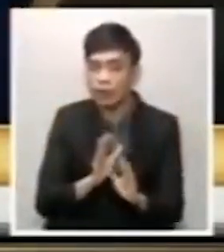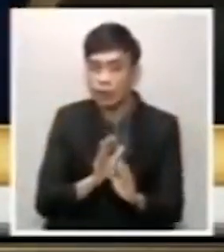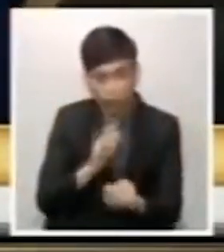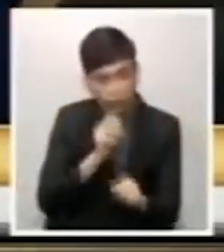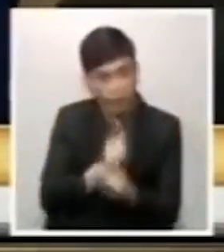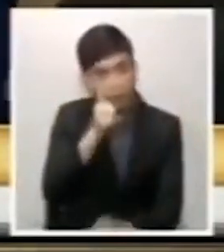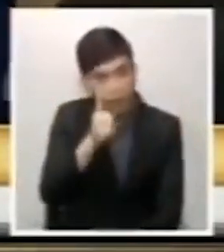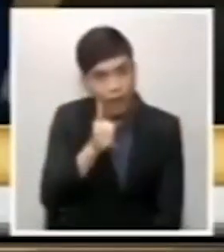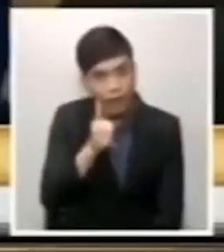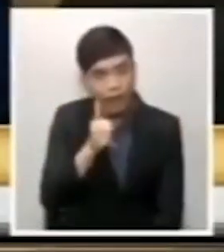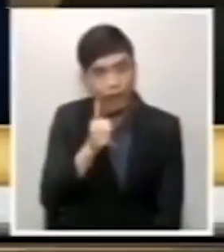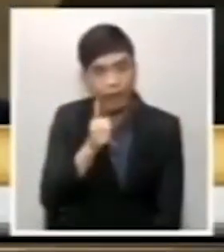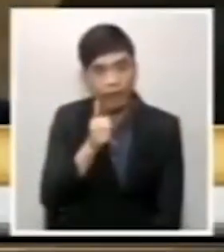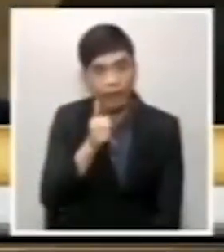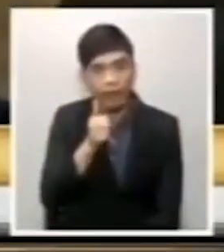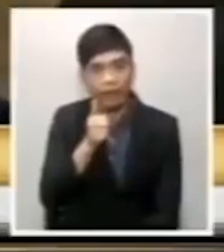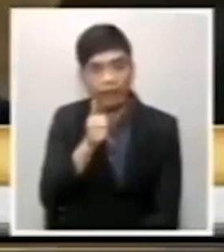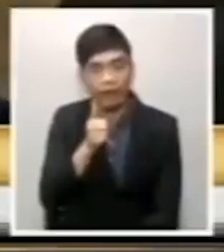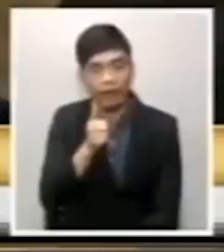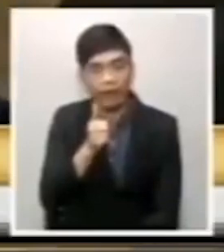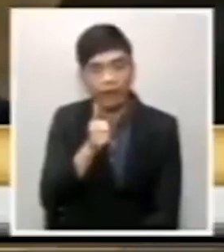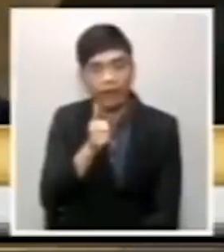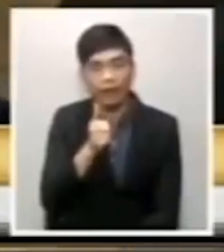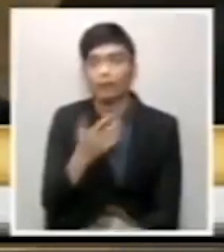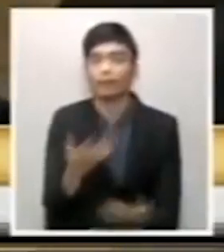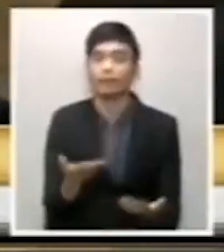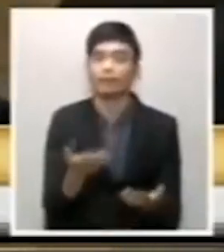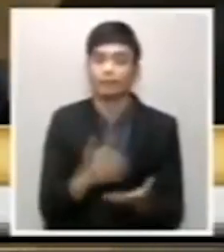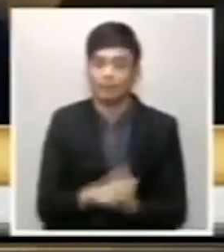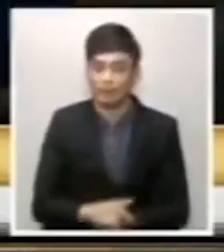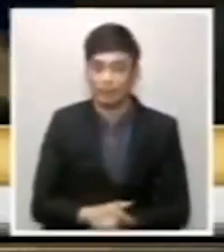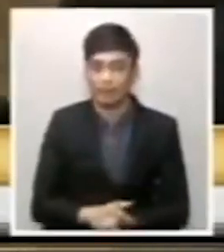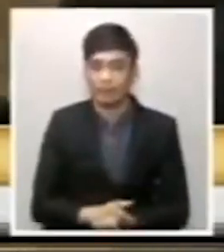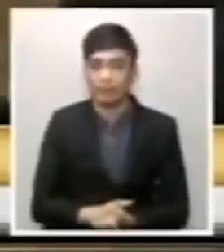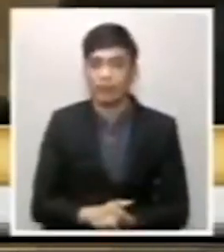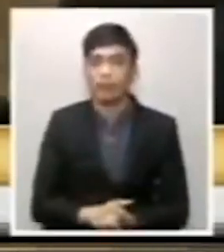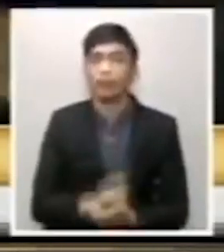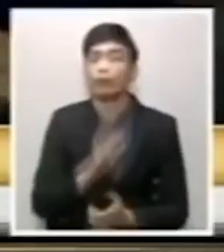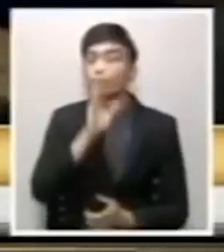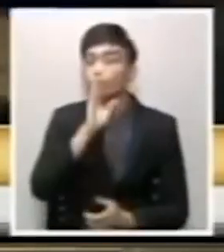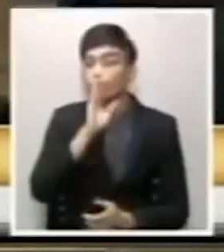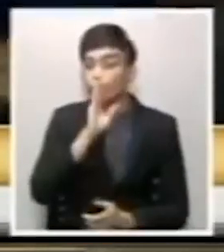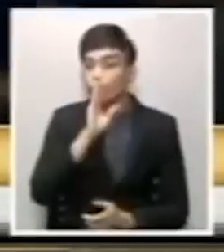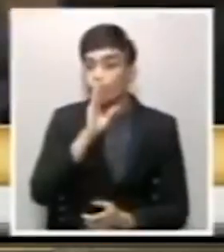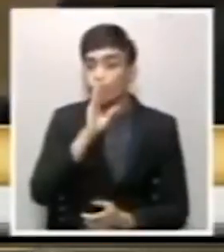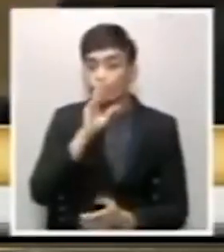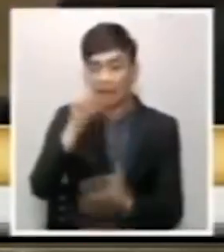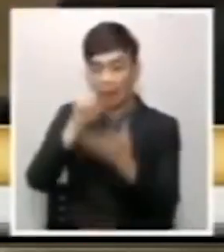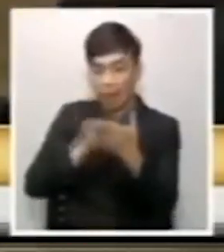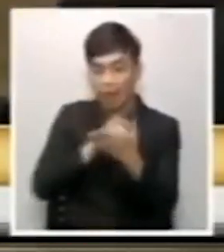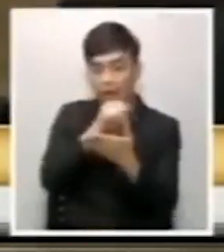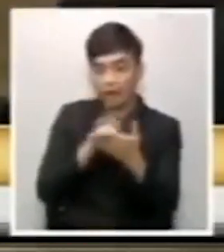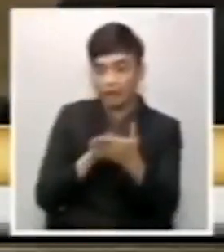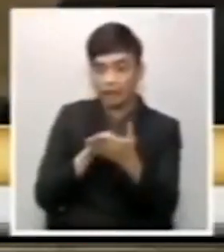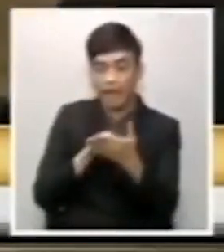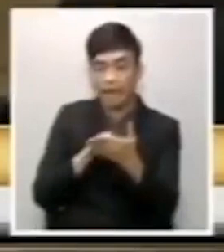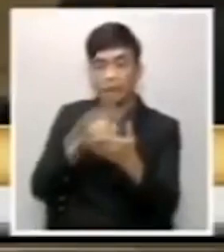ได้ผลที่ตามมาก็คือว่าจากการที่เราไม่มีการเลือกตั้งมาเป็นเวลาน